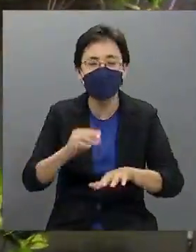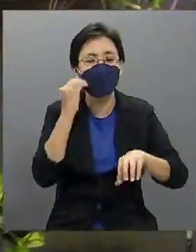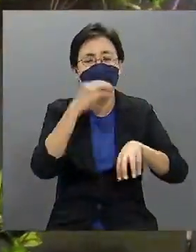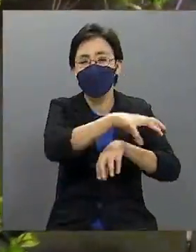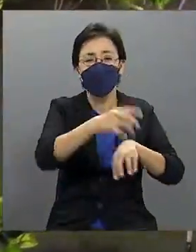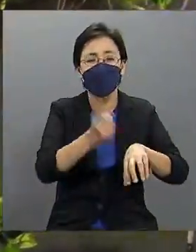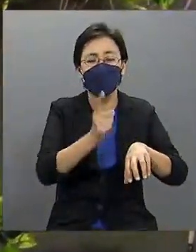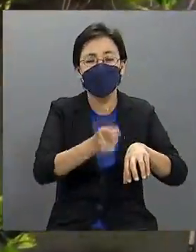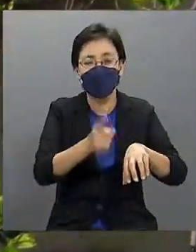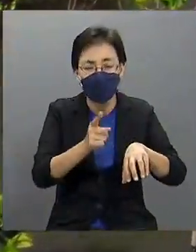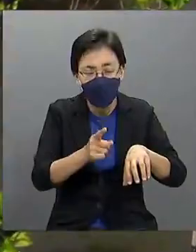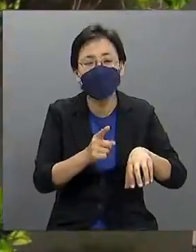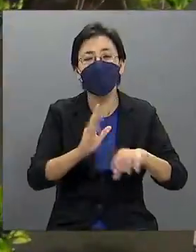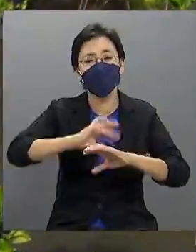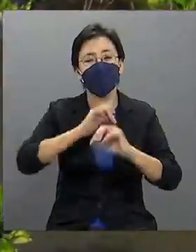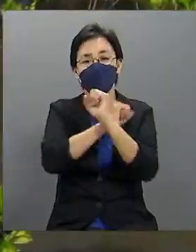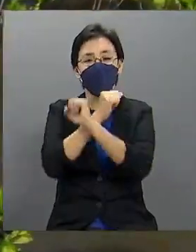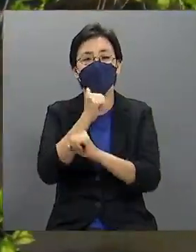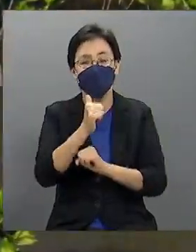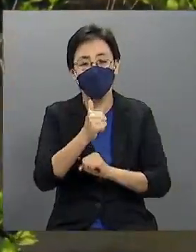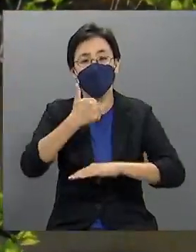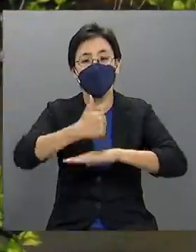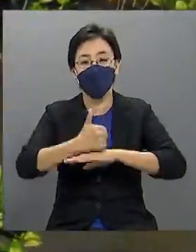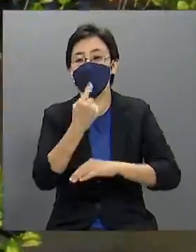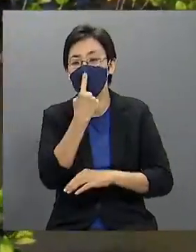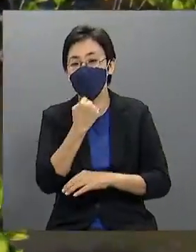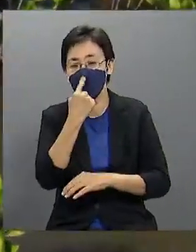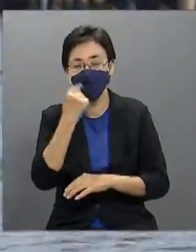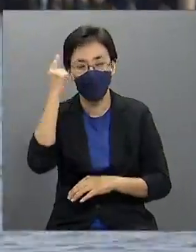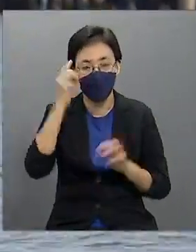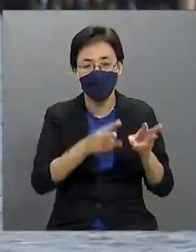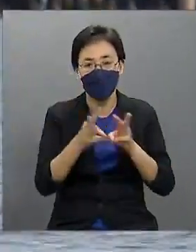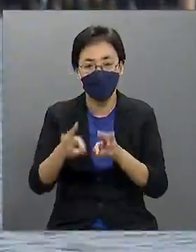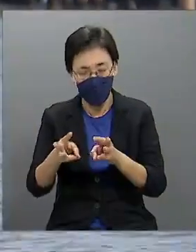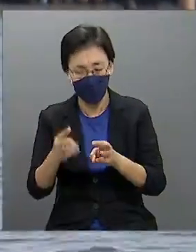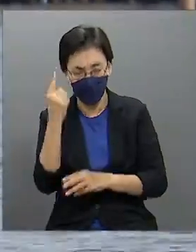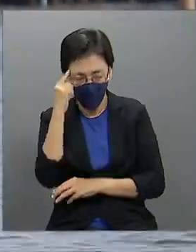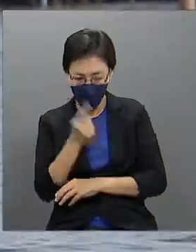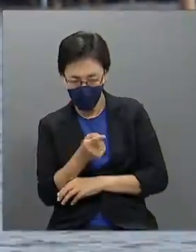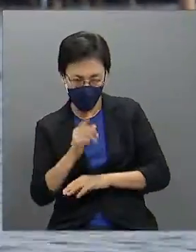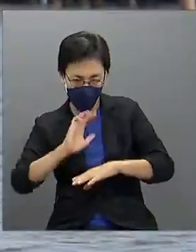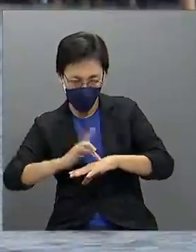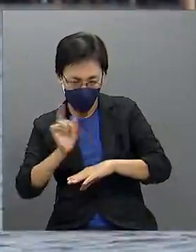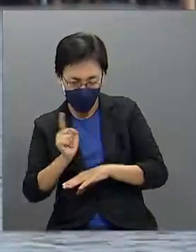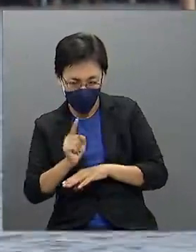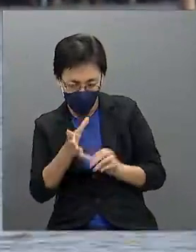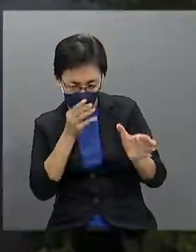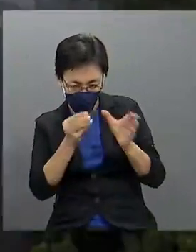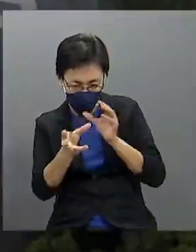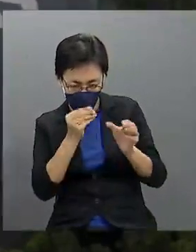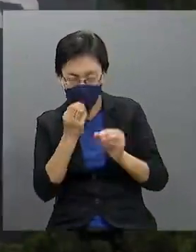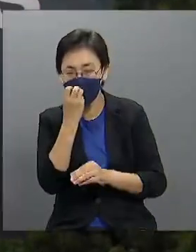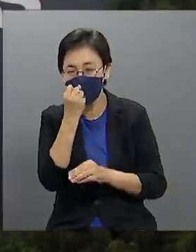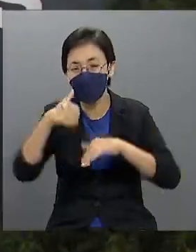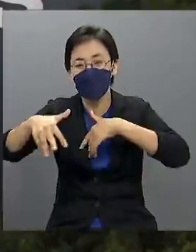ให้อดีตผู้ใหญ่แดง เรีนรวิธีการรบมอกับการเปลี่ยนแลงของธรรมชาติและนำมาทดลองทำใชุมชนของตัวเอง